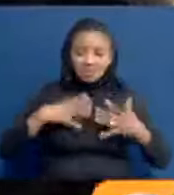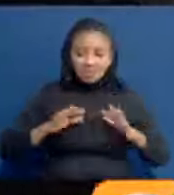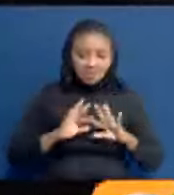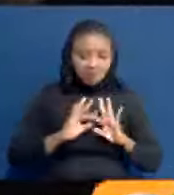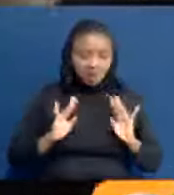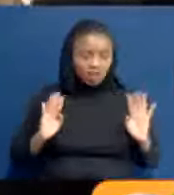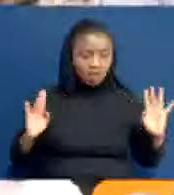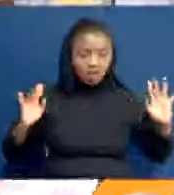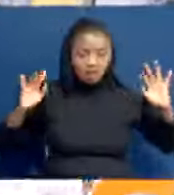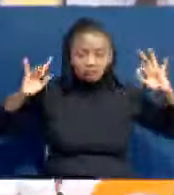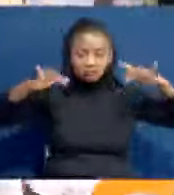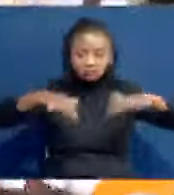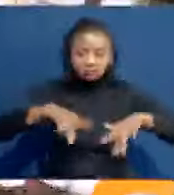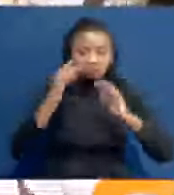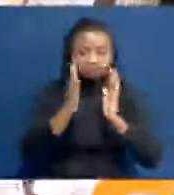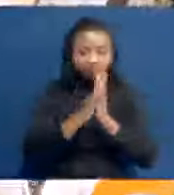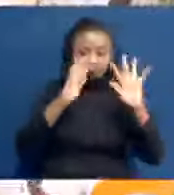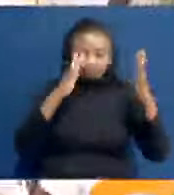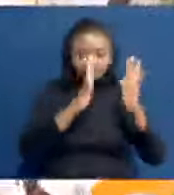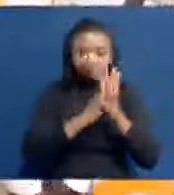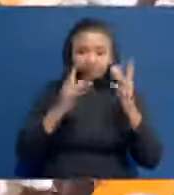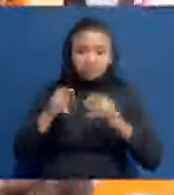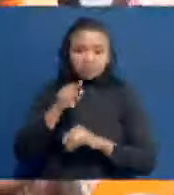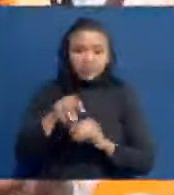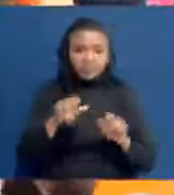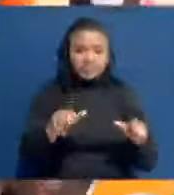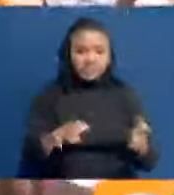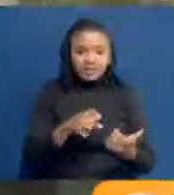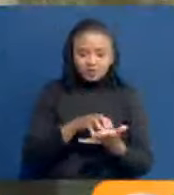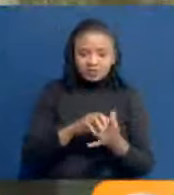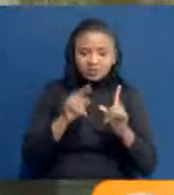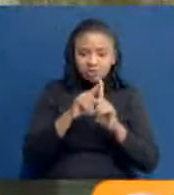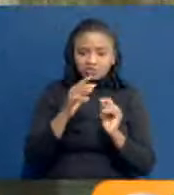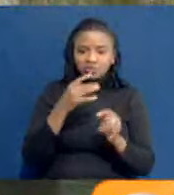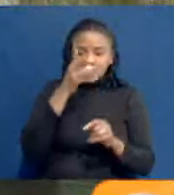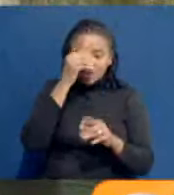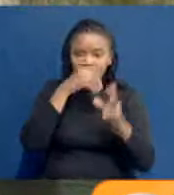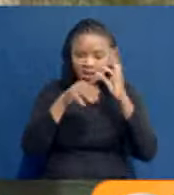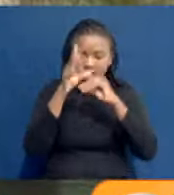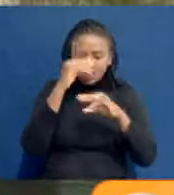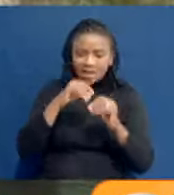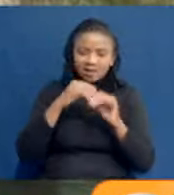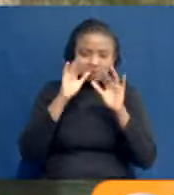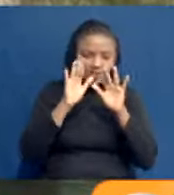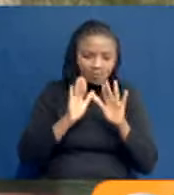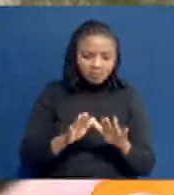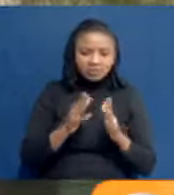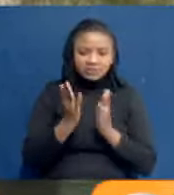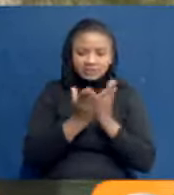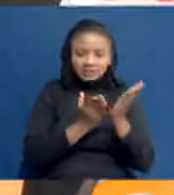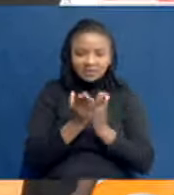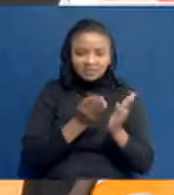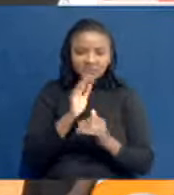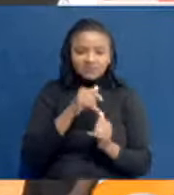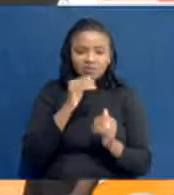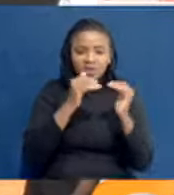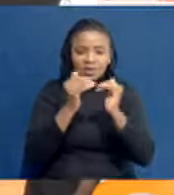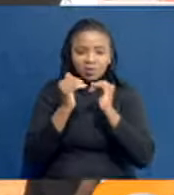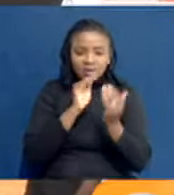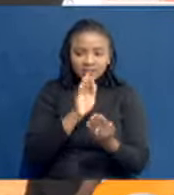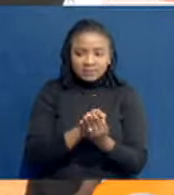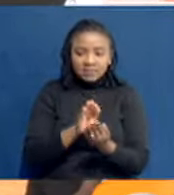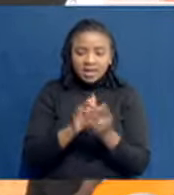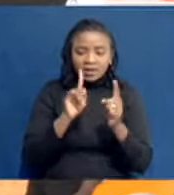walijitokeza kutangamana na watangazaji wa kituo hiki cha redio na hata kupata mafunzo kuhusu huduma za benki ya Equity kwenye mitandao. Meneja wa